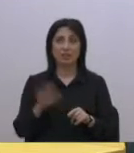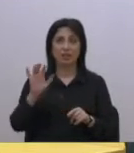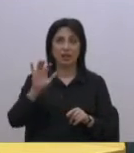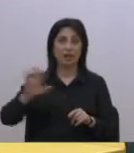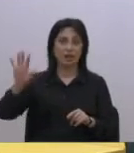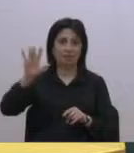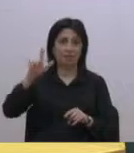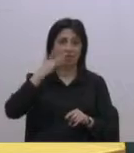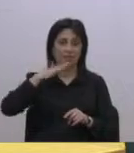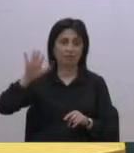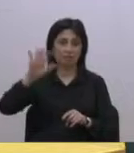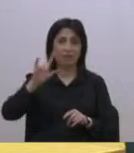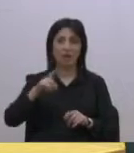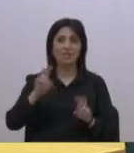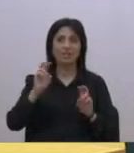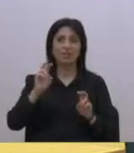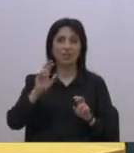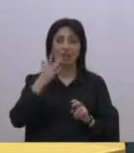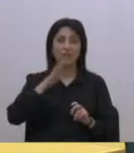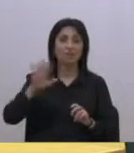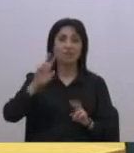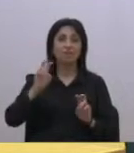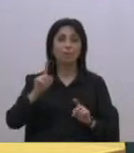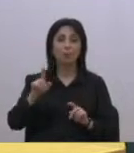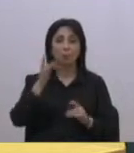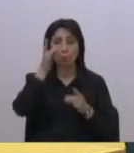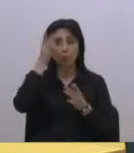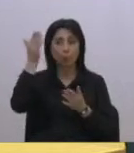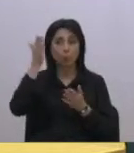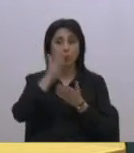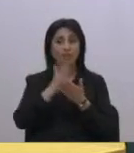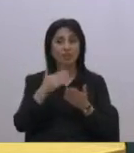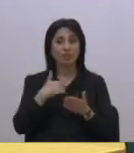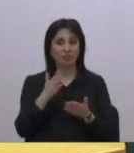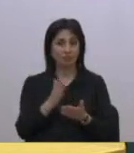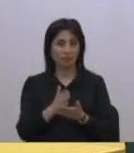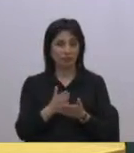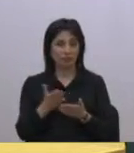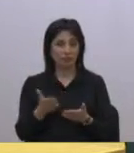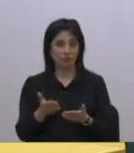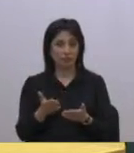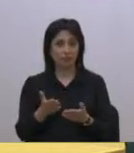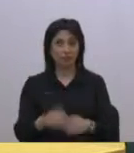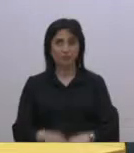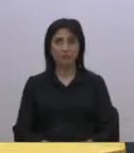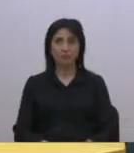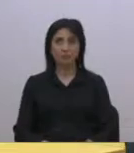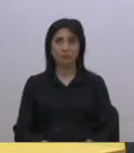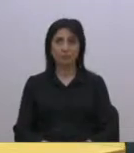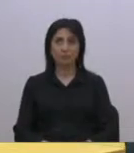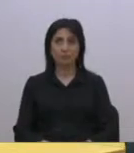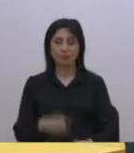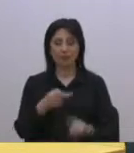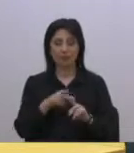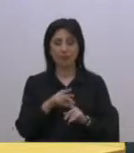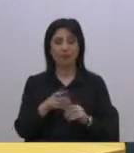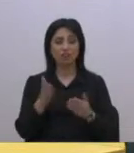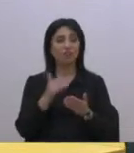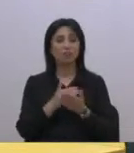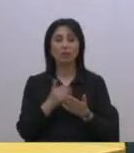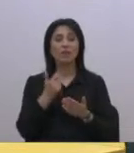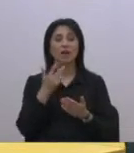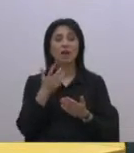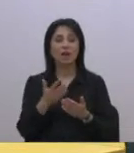დასავლეთად. ანუ რასაც ჩვენ ვეძახით დასავლეთს და რომელი კულტურის ნაწილადაც ჩვენ საკუთარი თავი წარმოგვიდგენია. და ეს შედგება